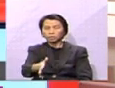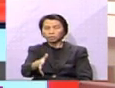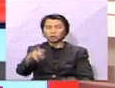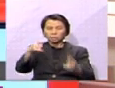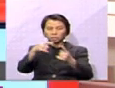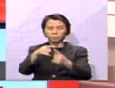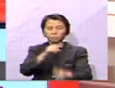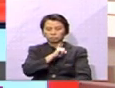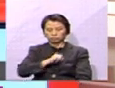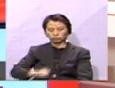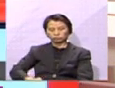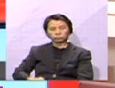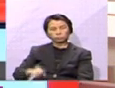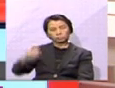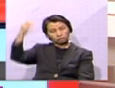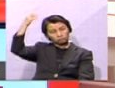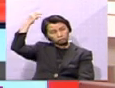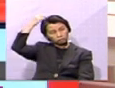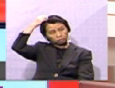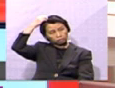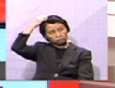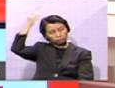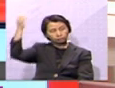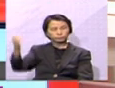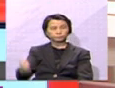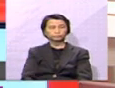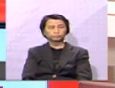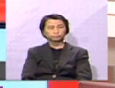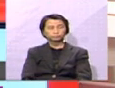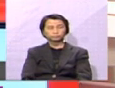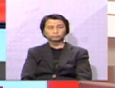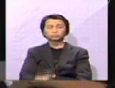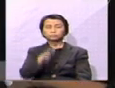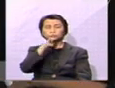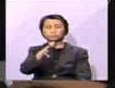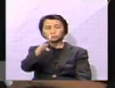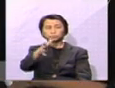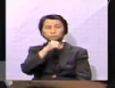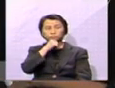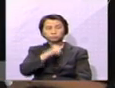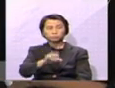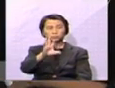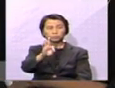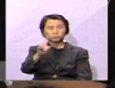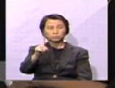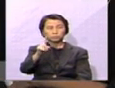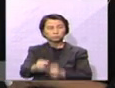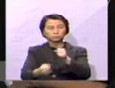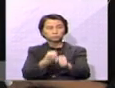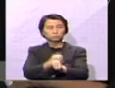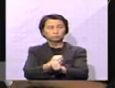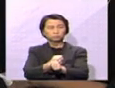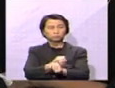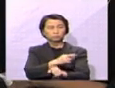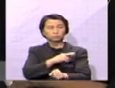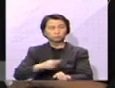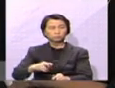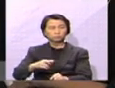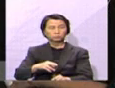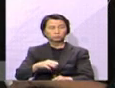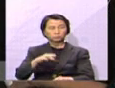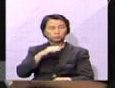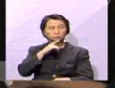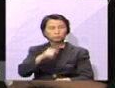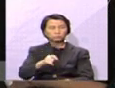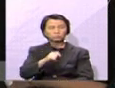kepada Sultan Selangor Sultan sharafuddin Idris Shah almarhum berusia 91 tahun merupakan kerabat diraja Selangor yang